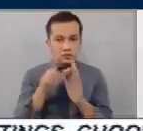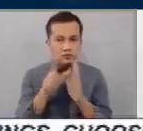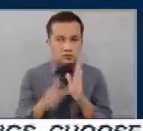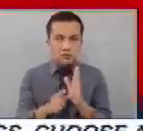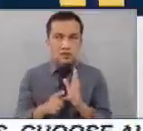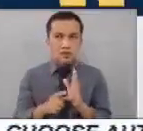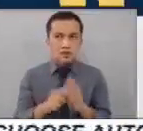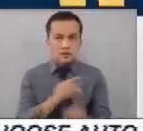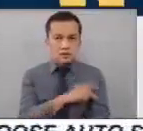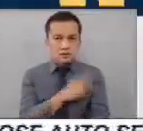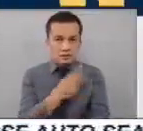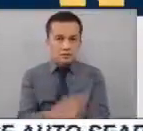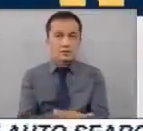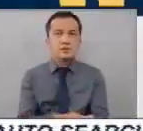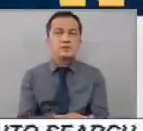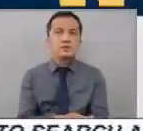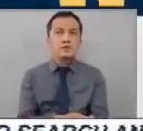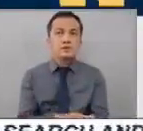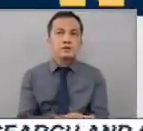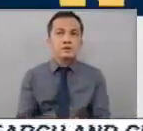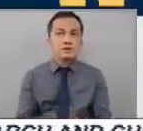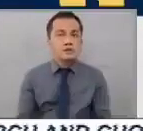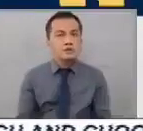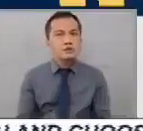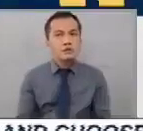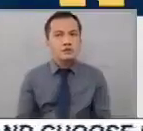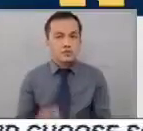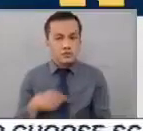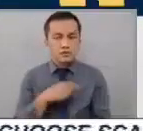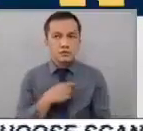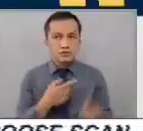politika. Wala pa niya siyang final na desisyon sa